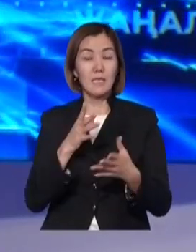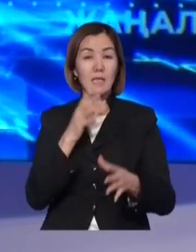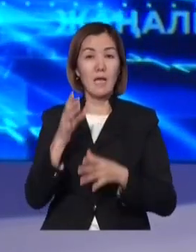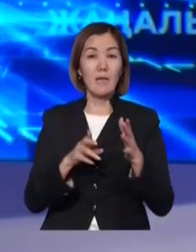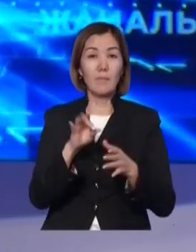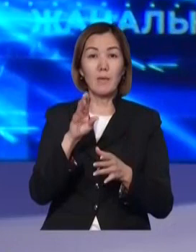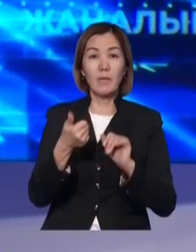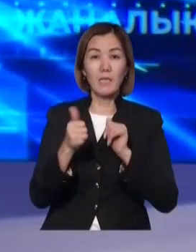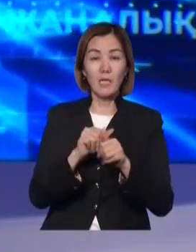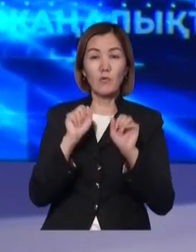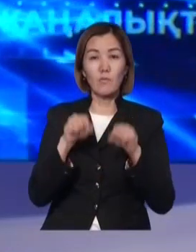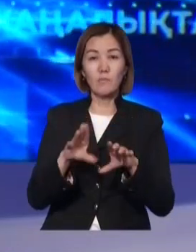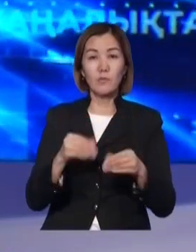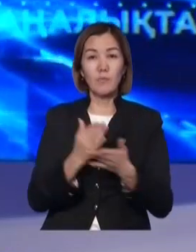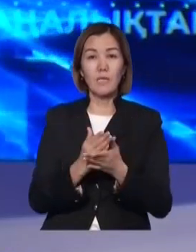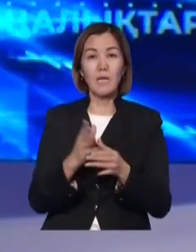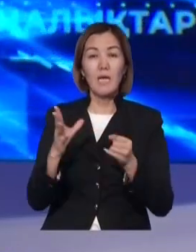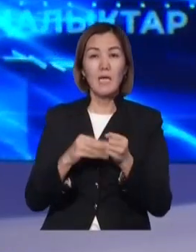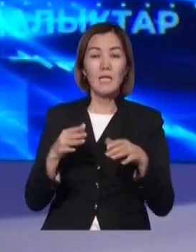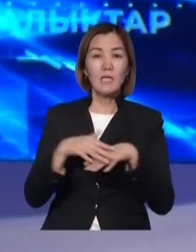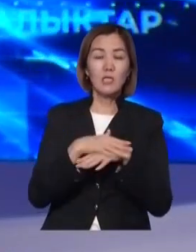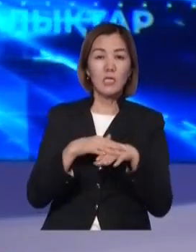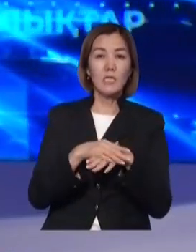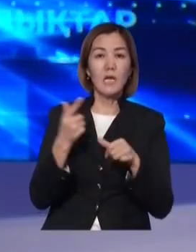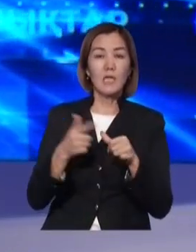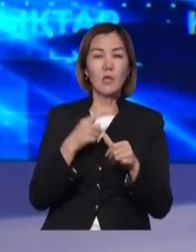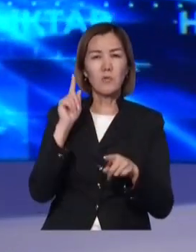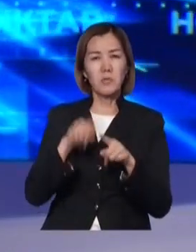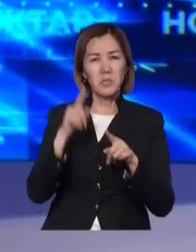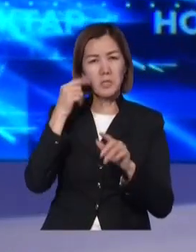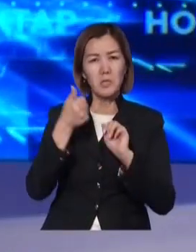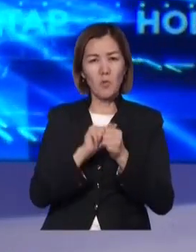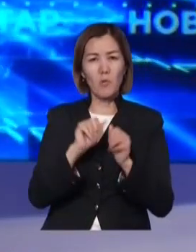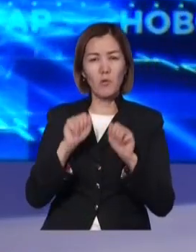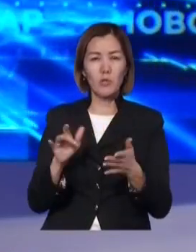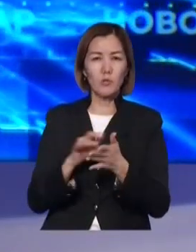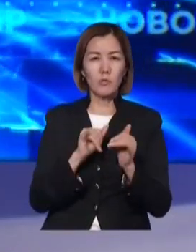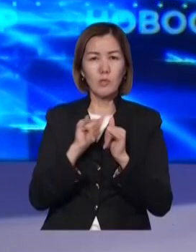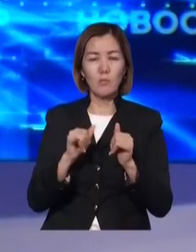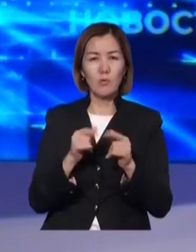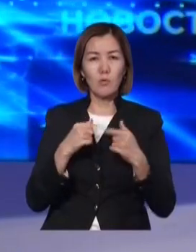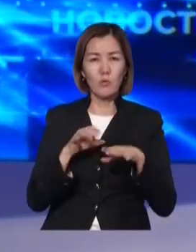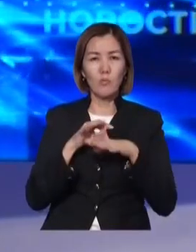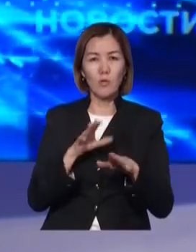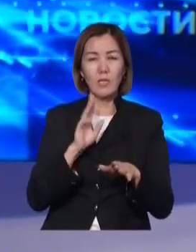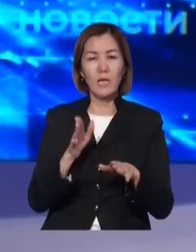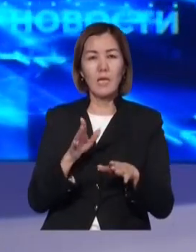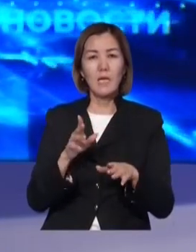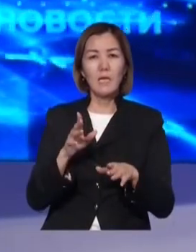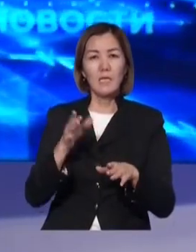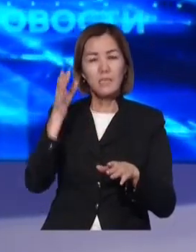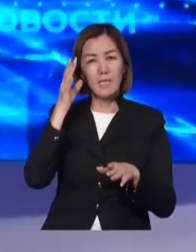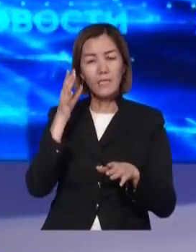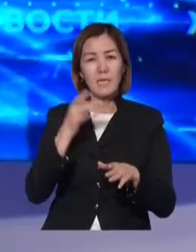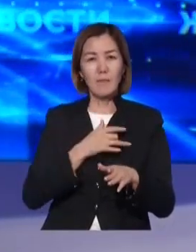брендке айналдыруға мүмкіндік, елдің жердің атаулары есте тез сақталады, әрі туризмді дамытуға мұрындық болмақ. Сондай-ақ зияткерлік